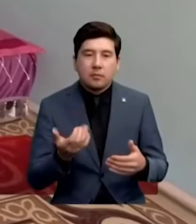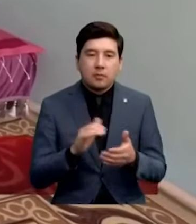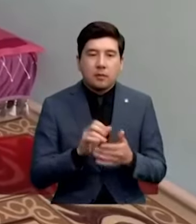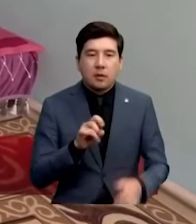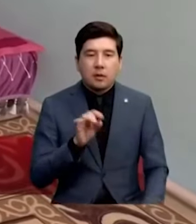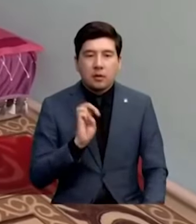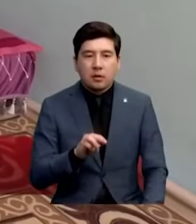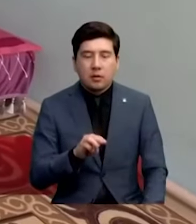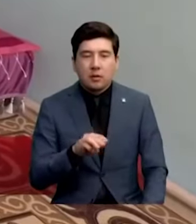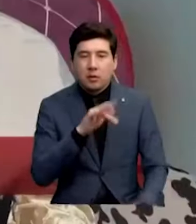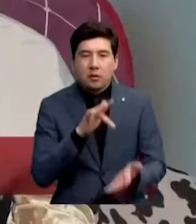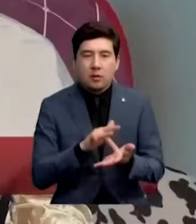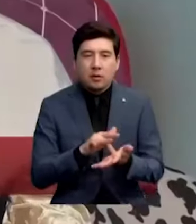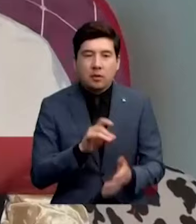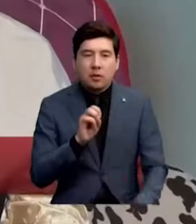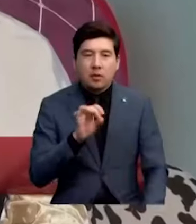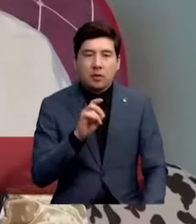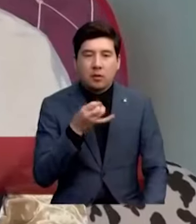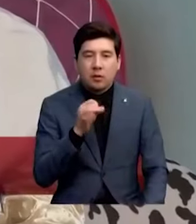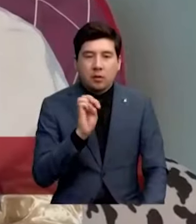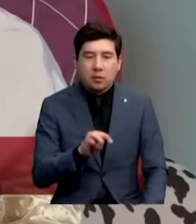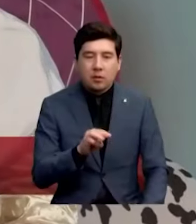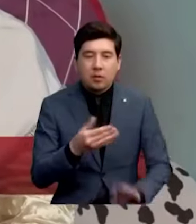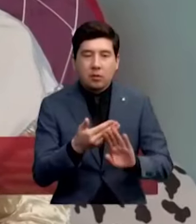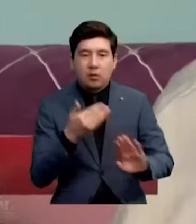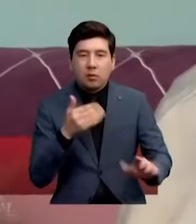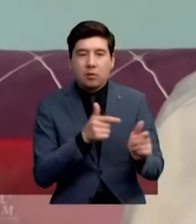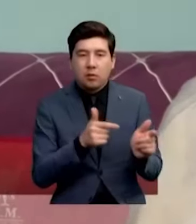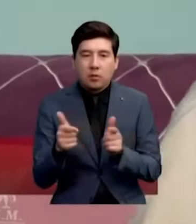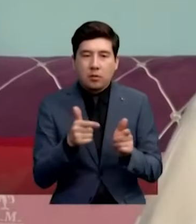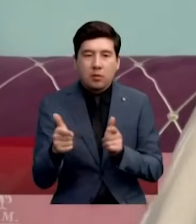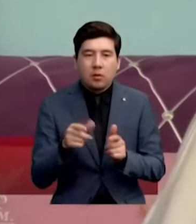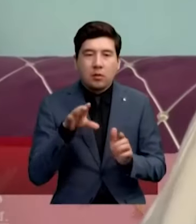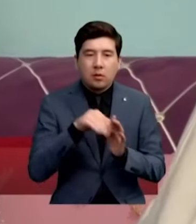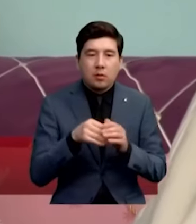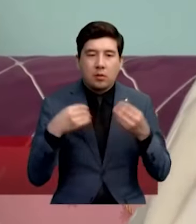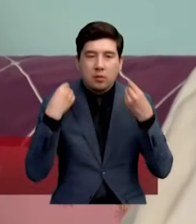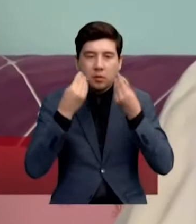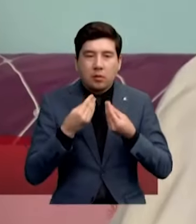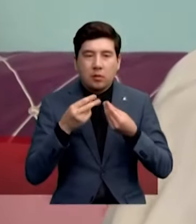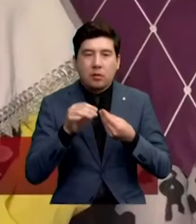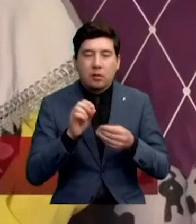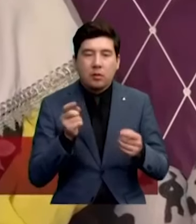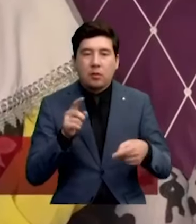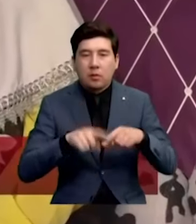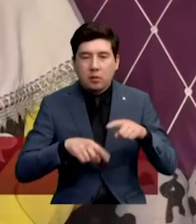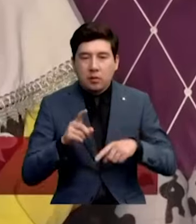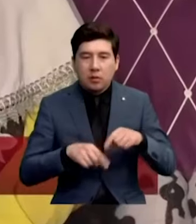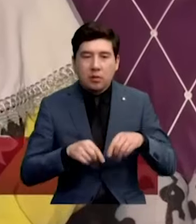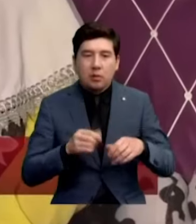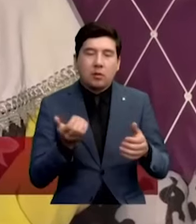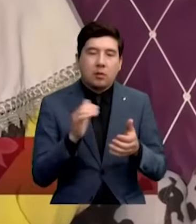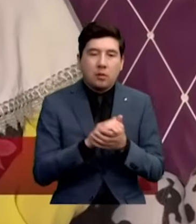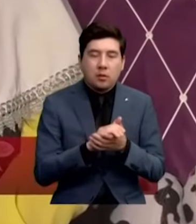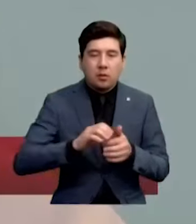Қала тұрғыны Айын Болатова көрісу күніне алдынала қамданып, сақадай сай отырады, кимешегін киіп, туған туыс пен жора жолдастың сәлемін